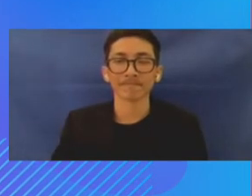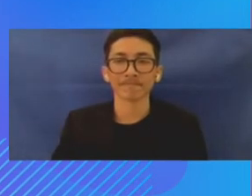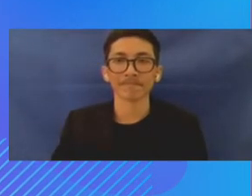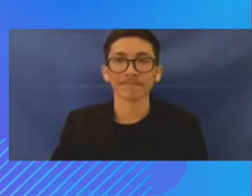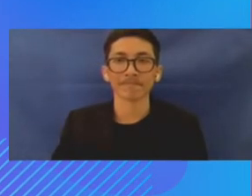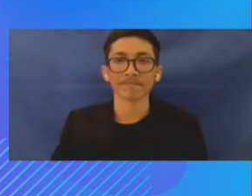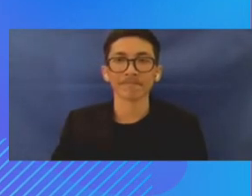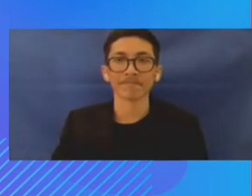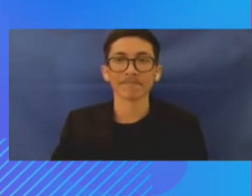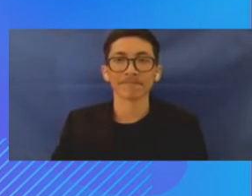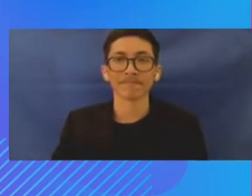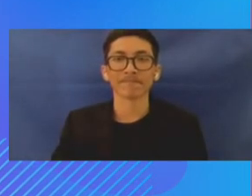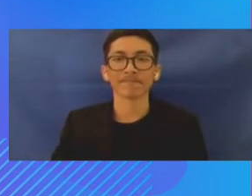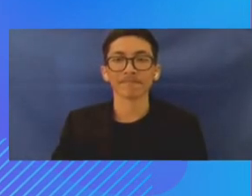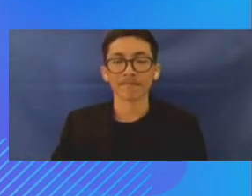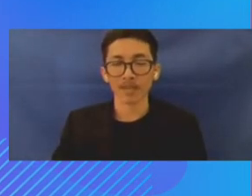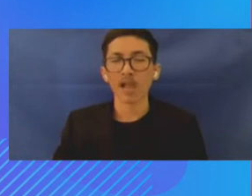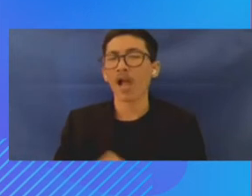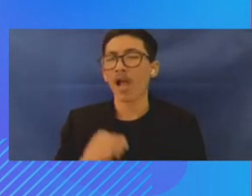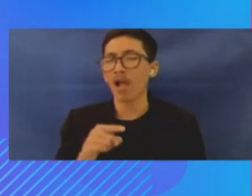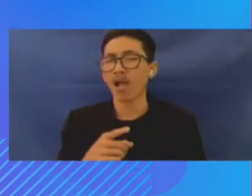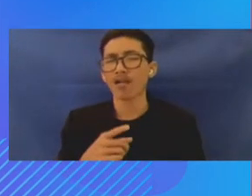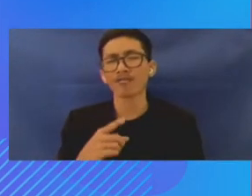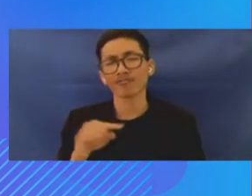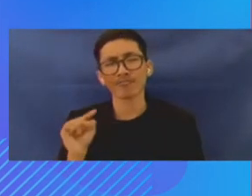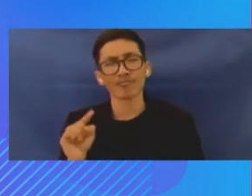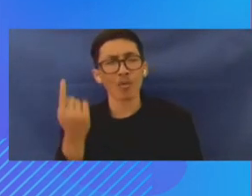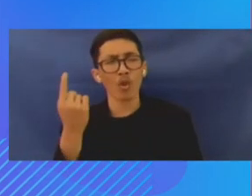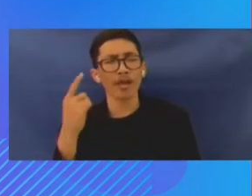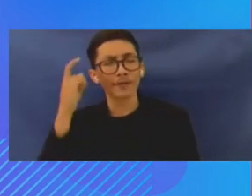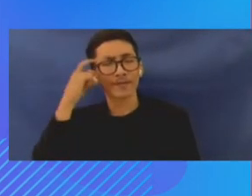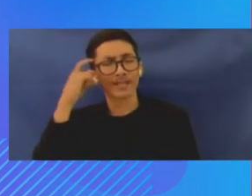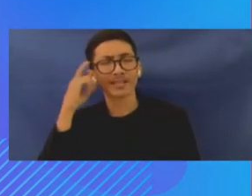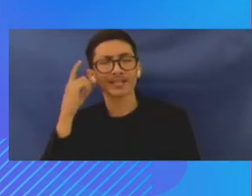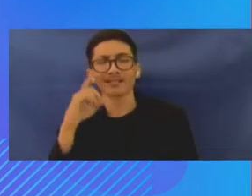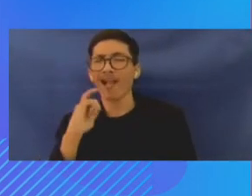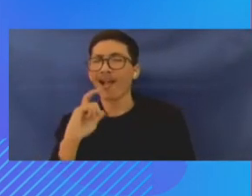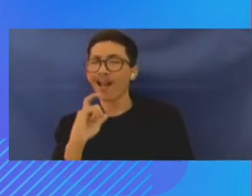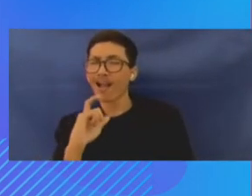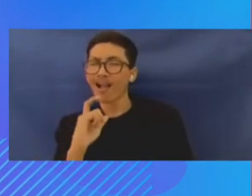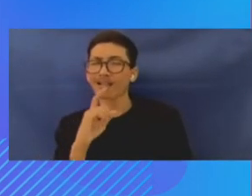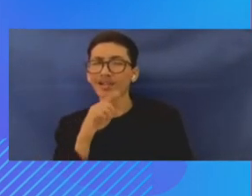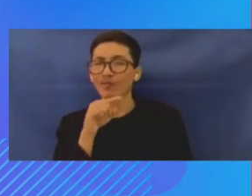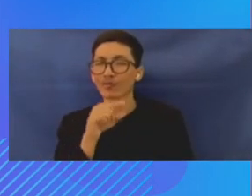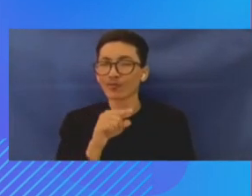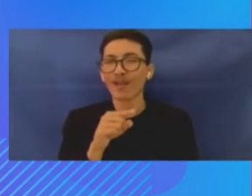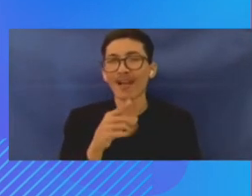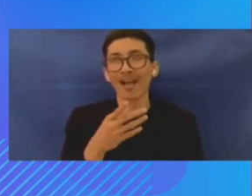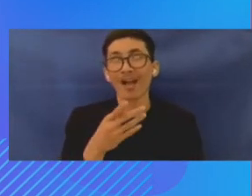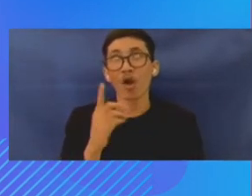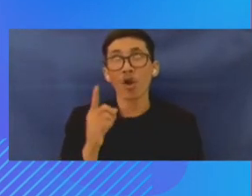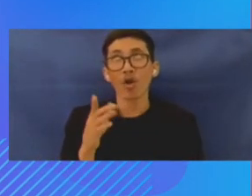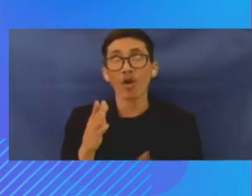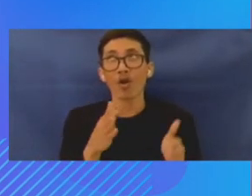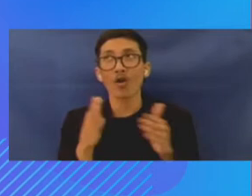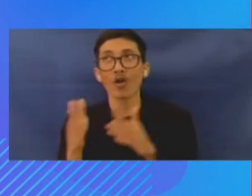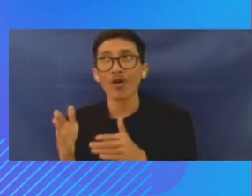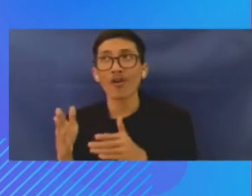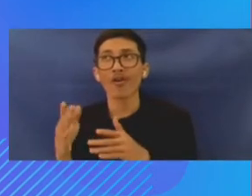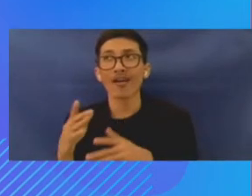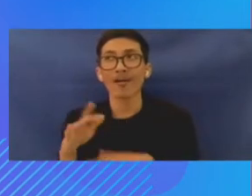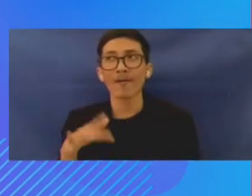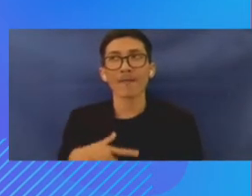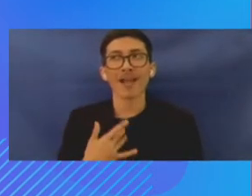itu yang mulai saya persiapkan gitu. Dari sisi romantika remaja ya, namanya anak-anak remaja